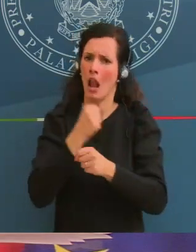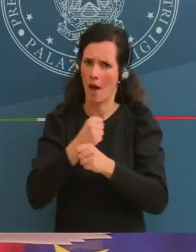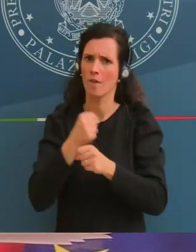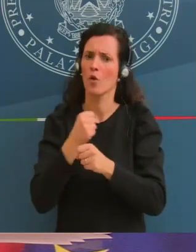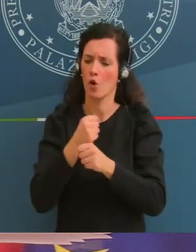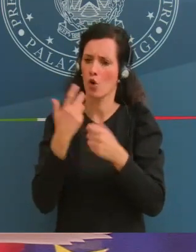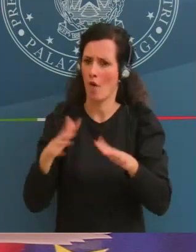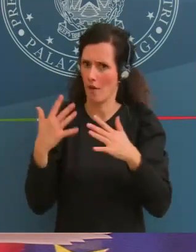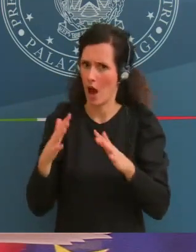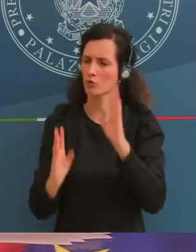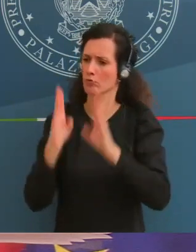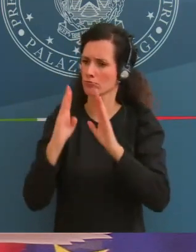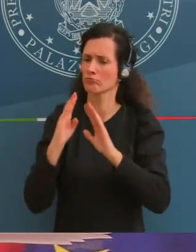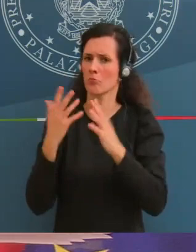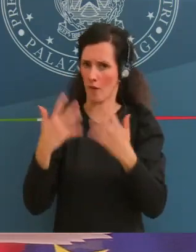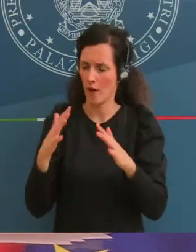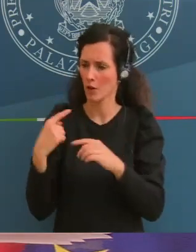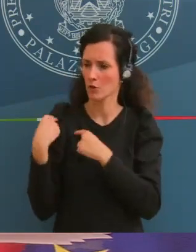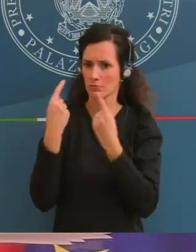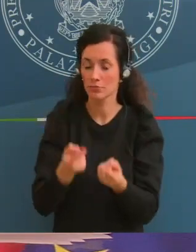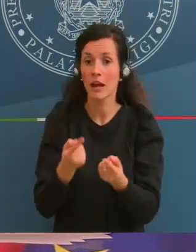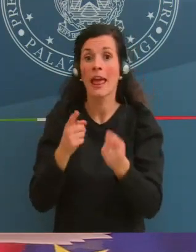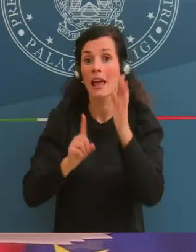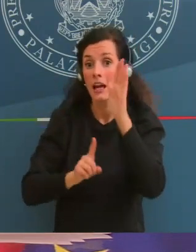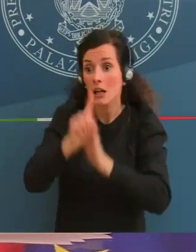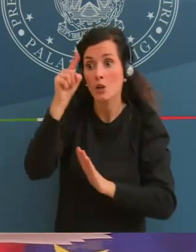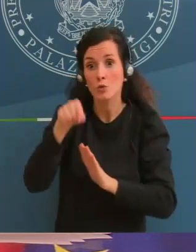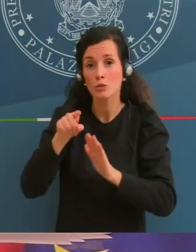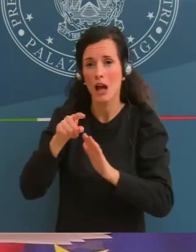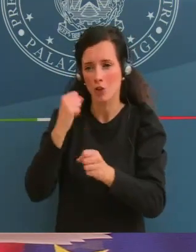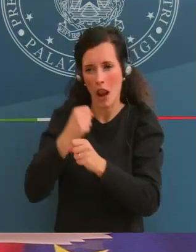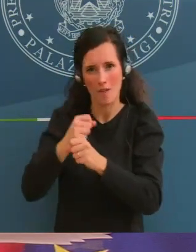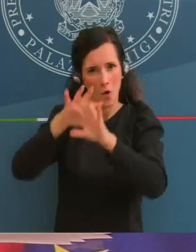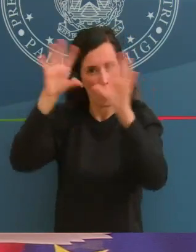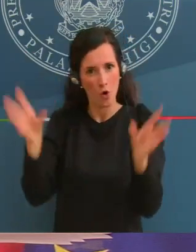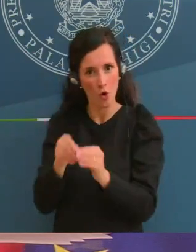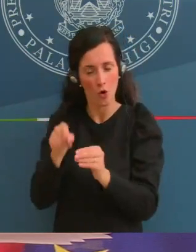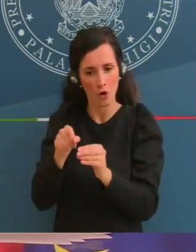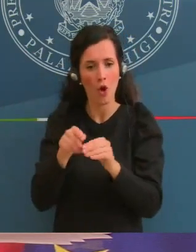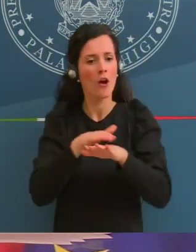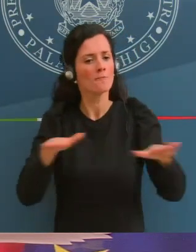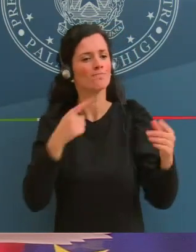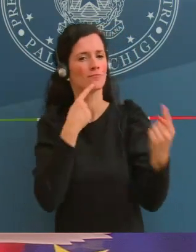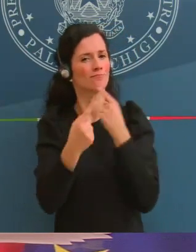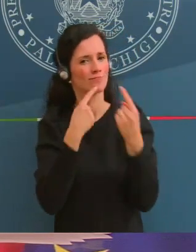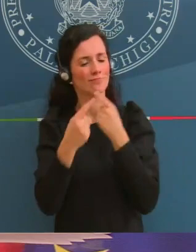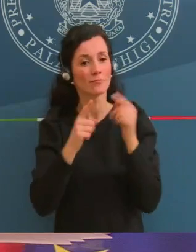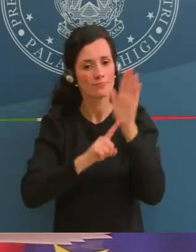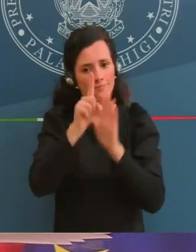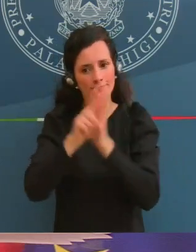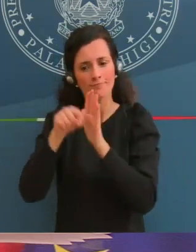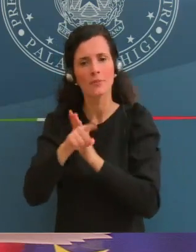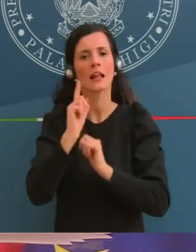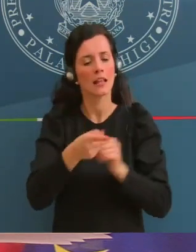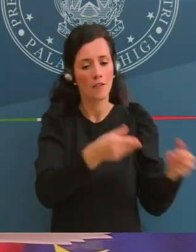risultanze di questi tavoli saranno portati a me è un ulteriore confronto con i leader delle varie forze di maggioranza io